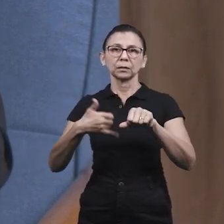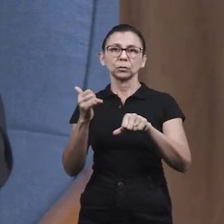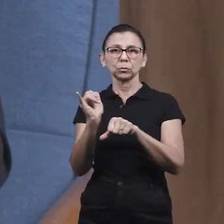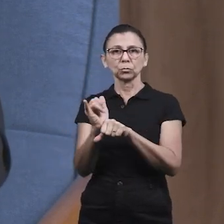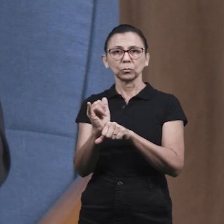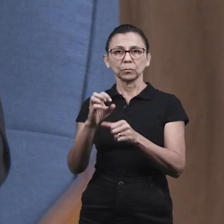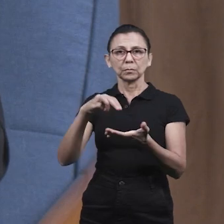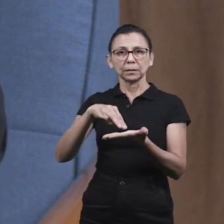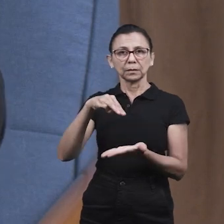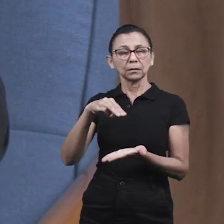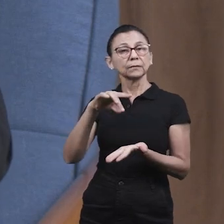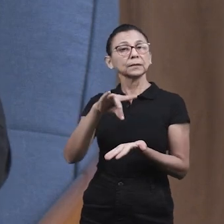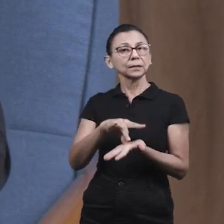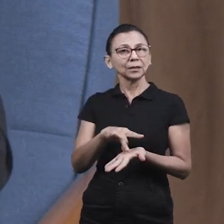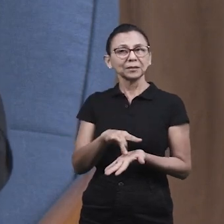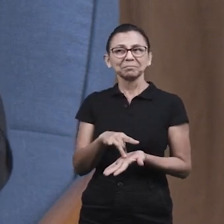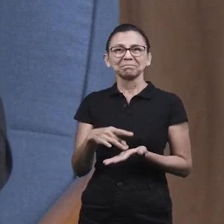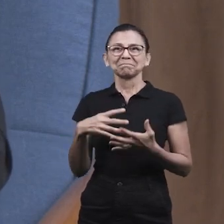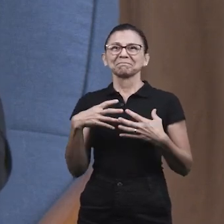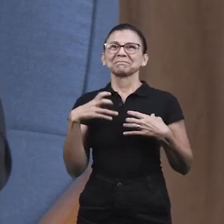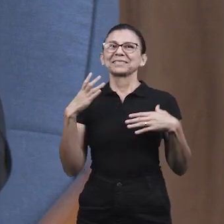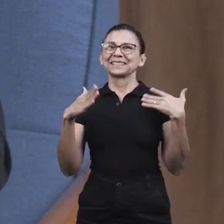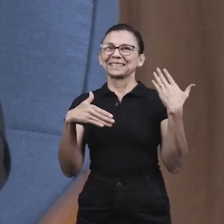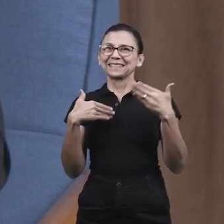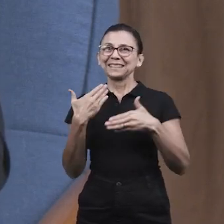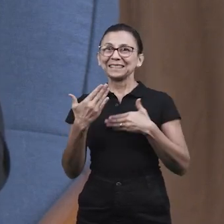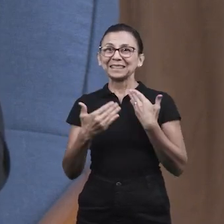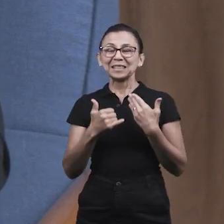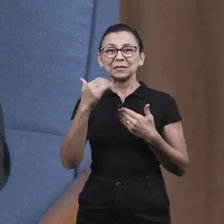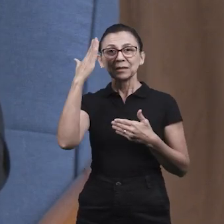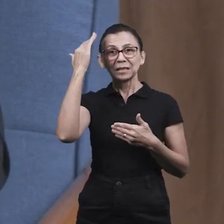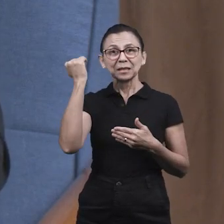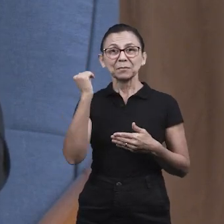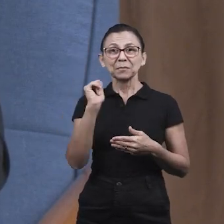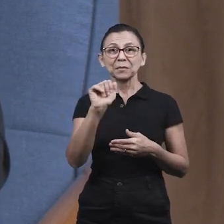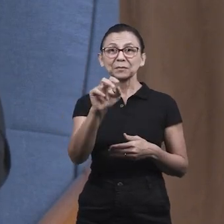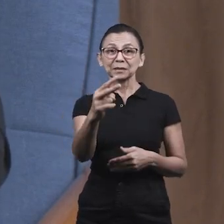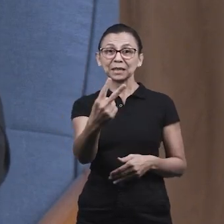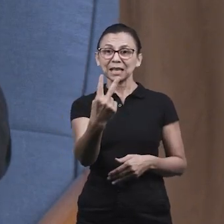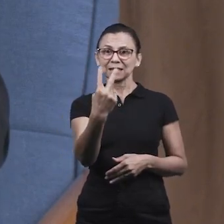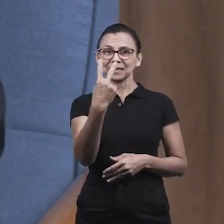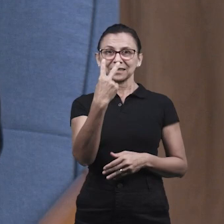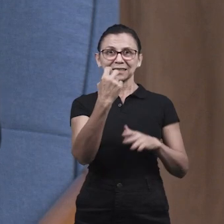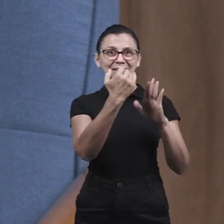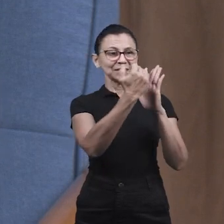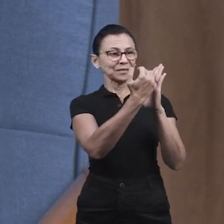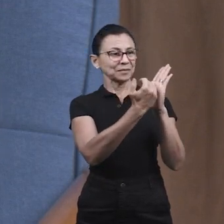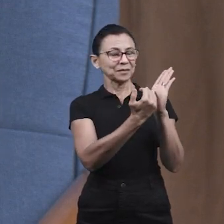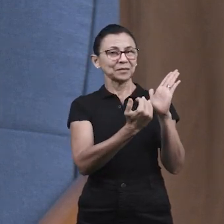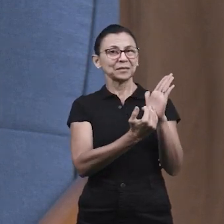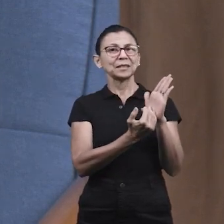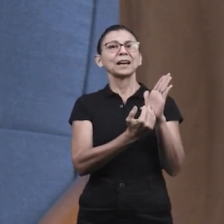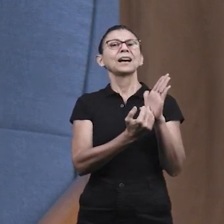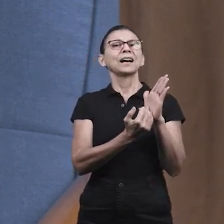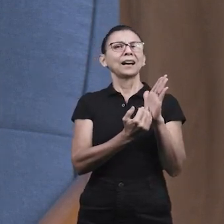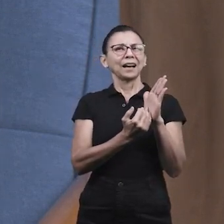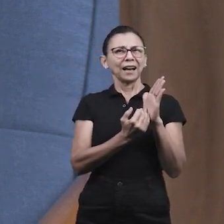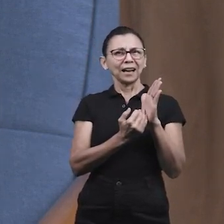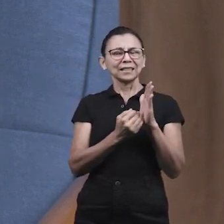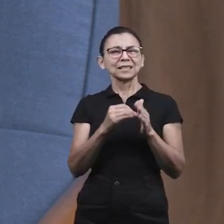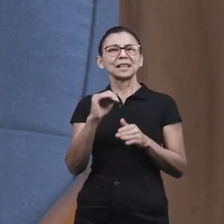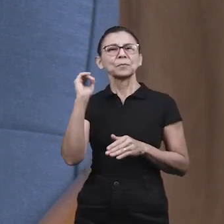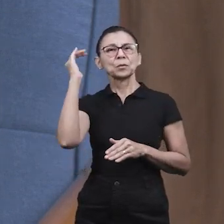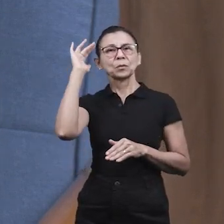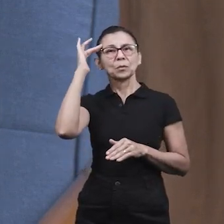par le canal de l'Église chrétienne Maranatha sur YouTube. Donc, nous sommes heureux de savoir que vous assistez à cette programmation et vous êtes conscient